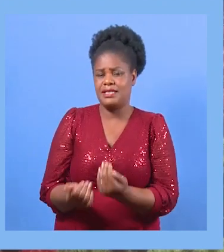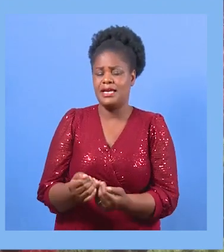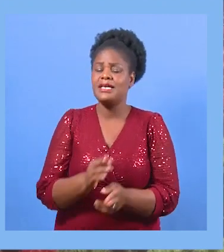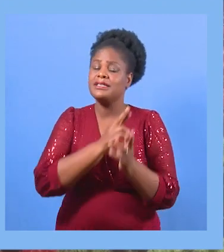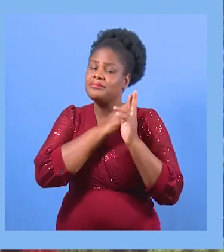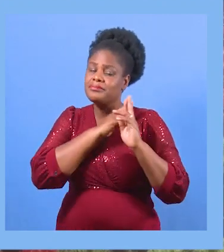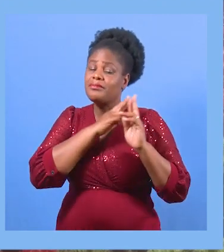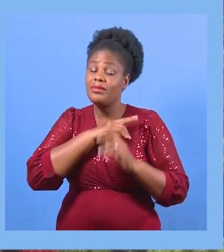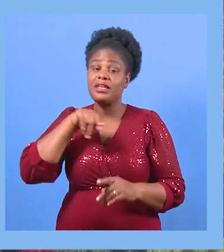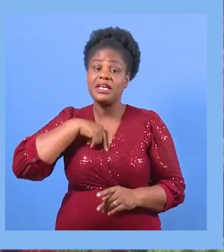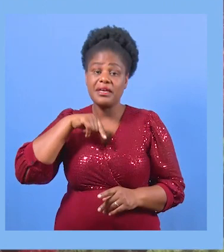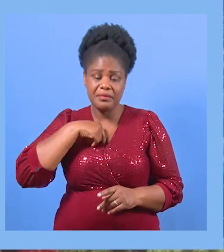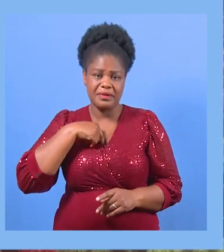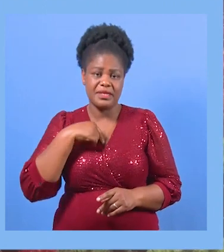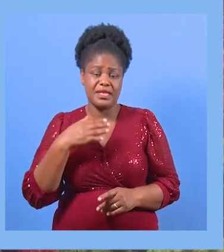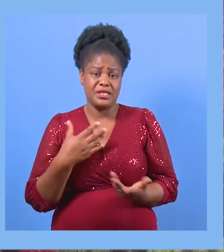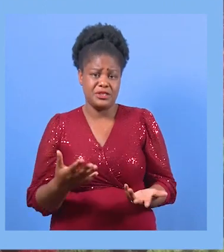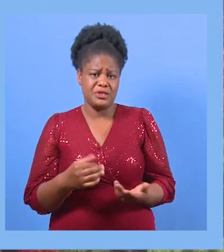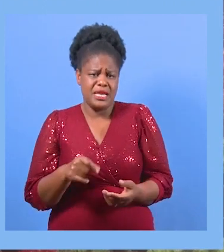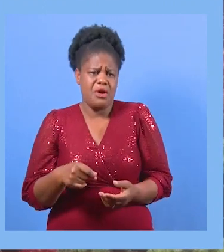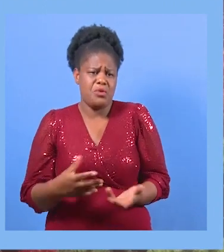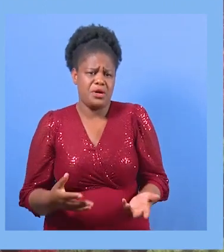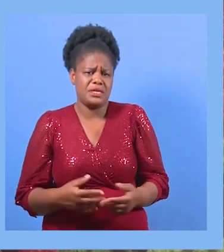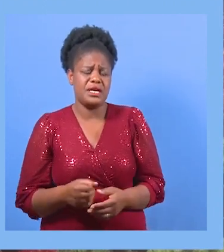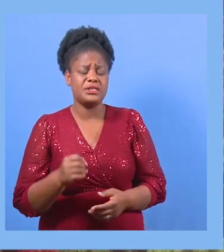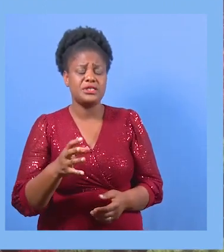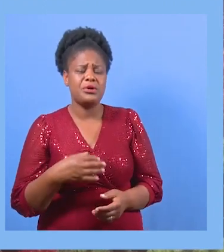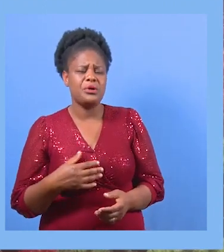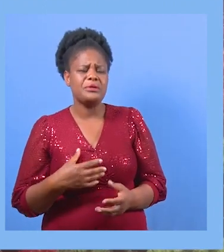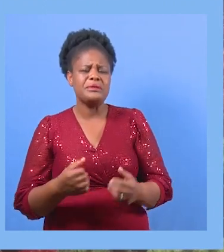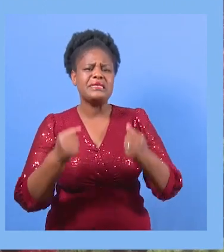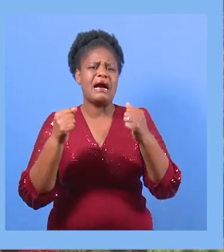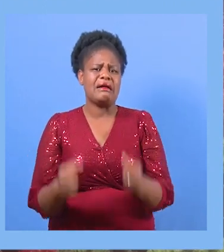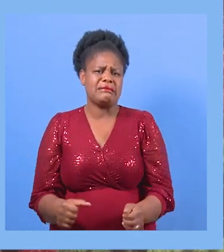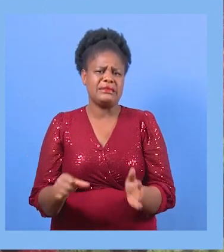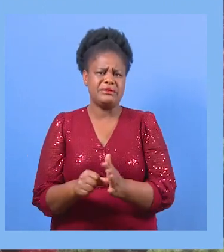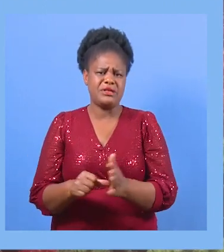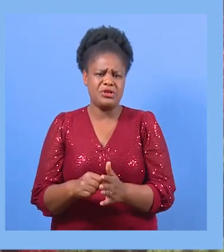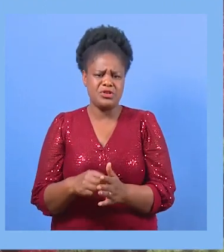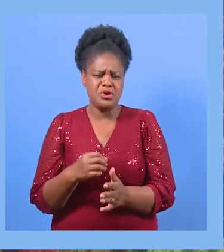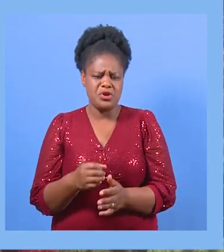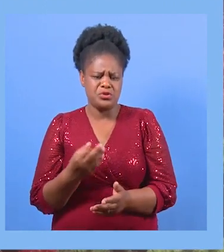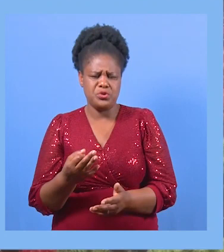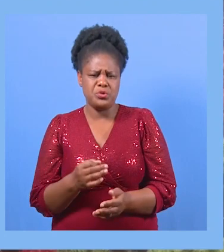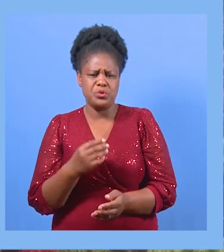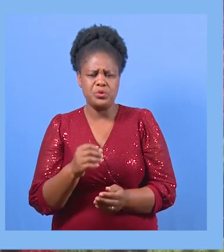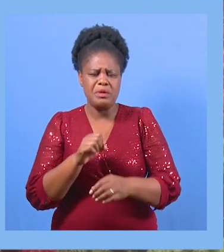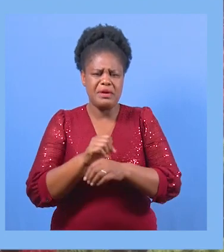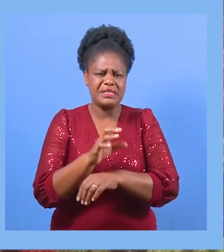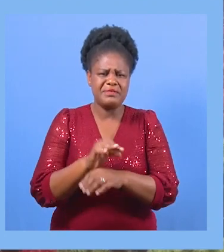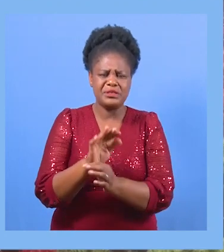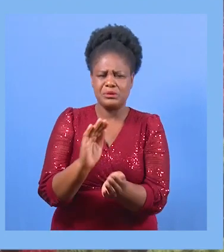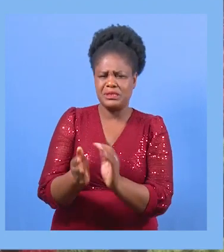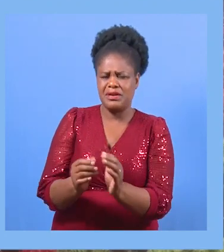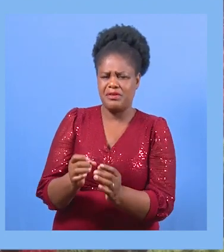redu. Takukurirwa here nemhuri dzedu? Takuremerwa here kana kuti tapira